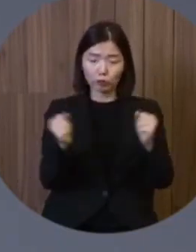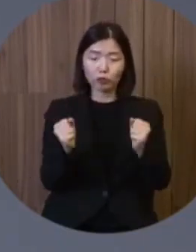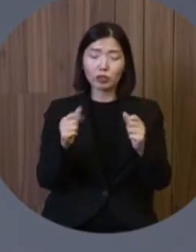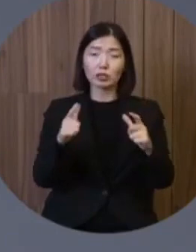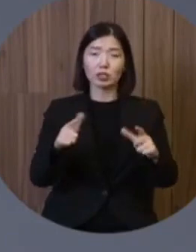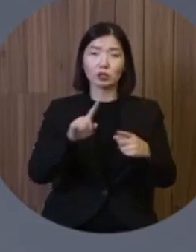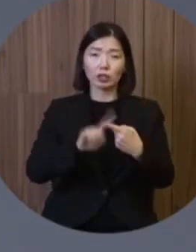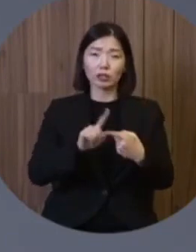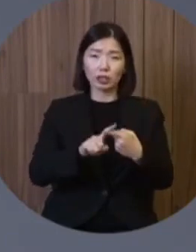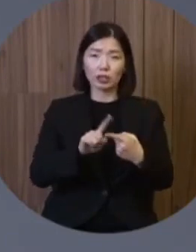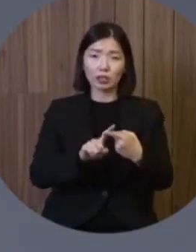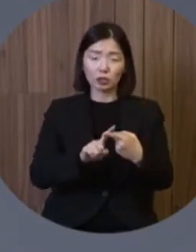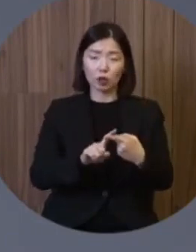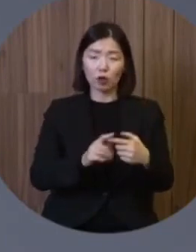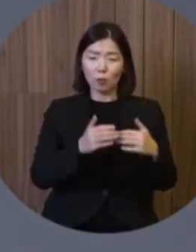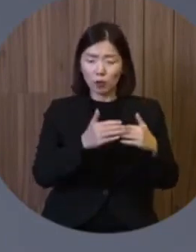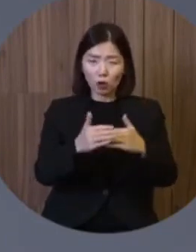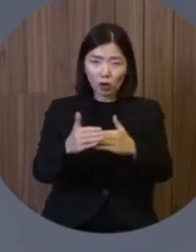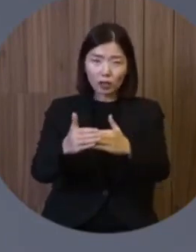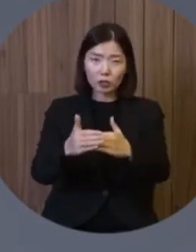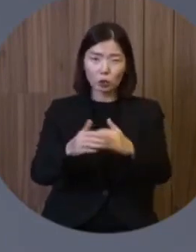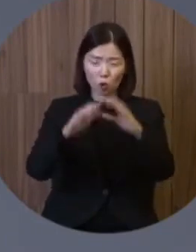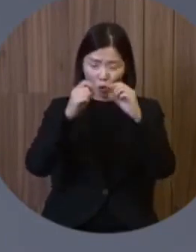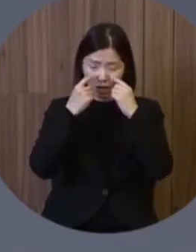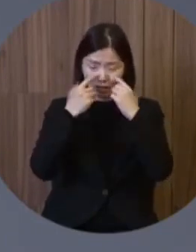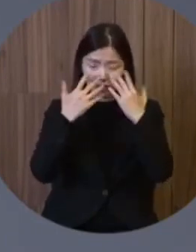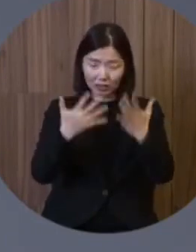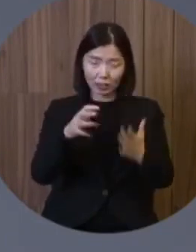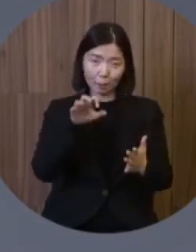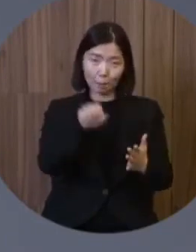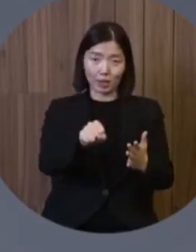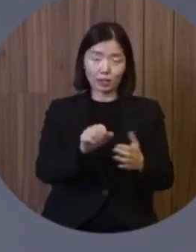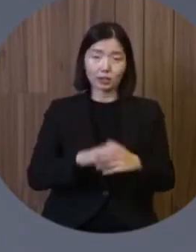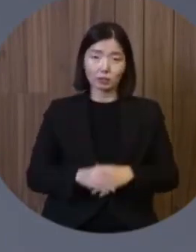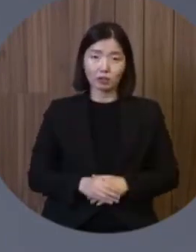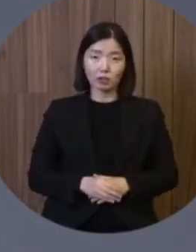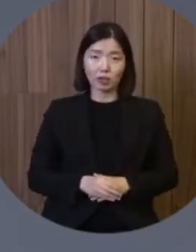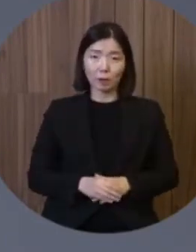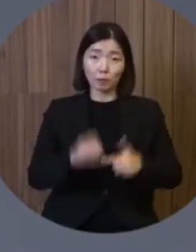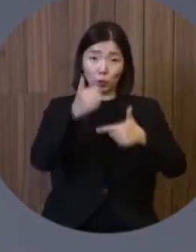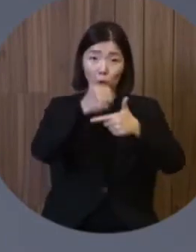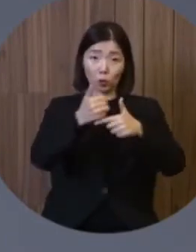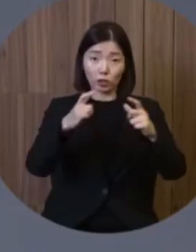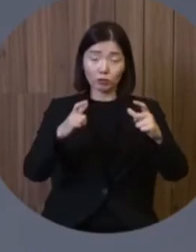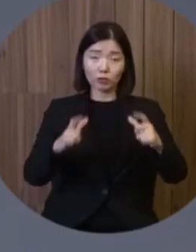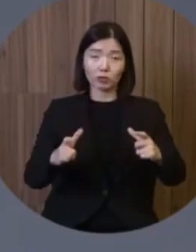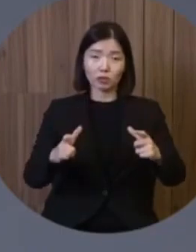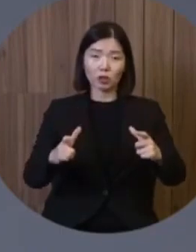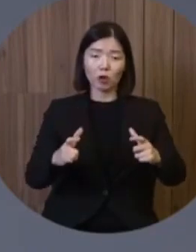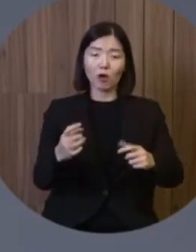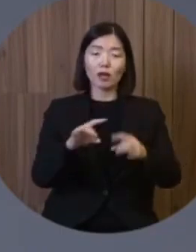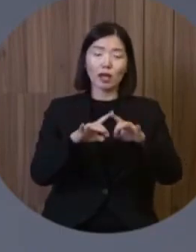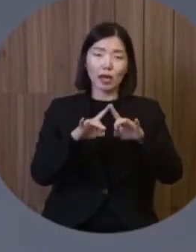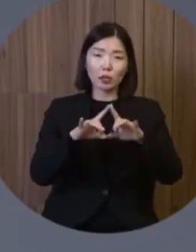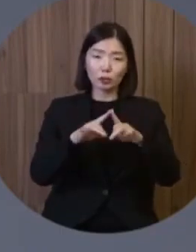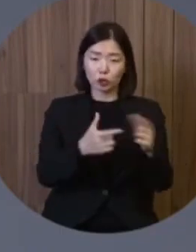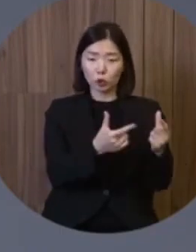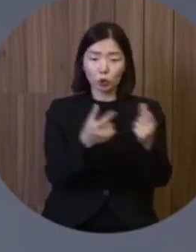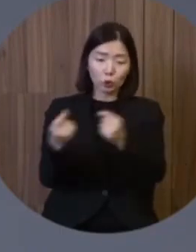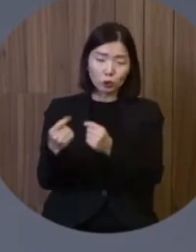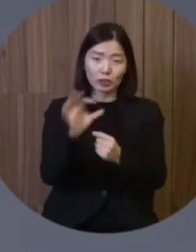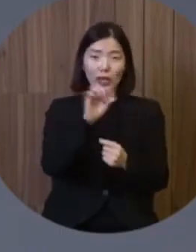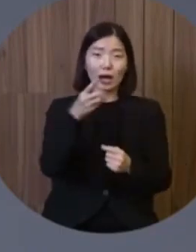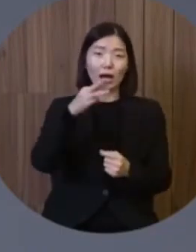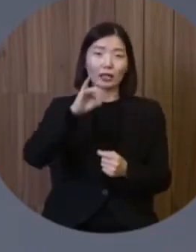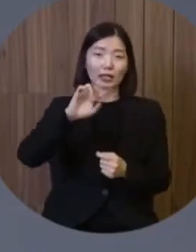독자적 강서권 메가시티로 확실하게 자리매김하겠습니다. 호남권 에너지경제공동체